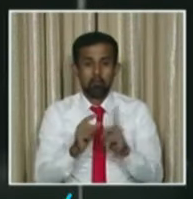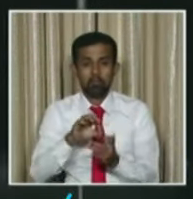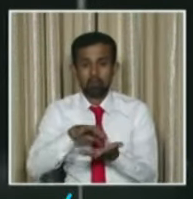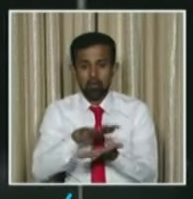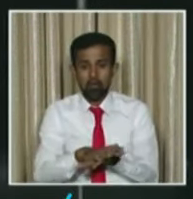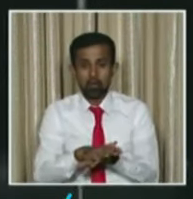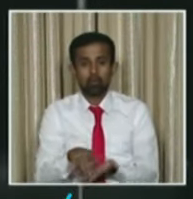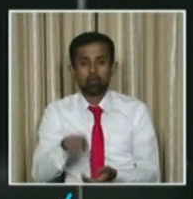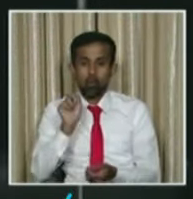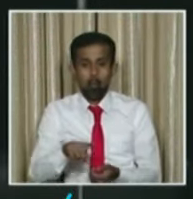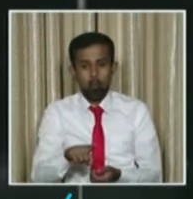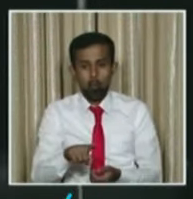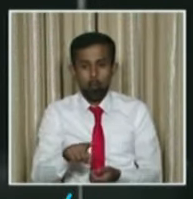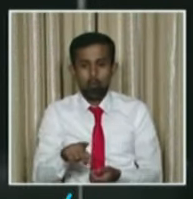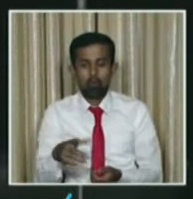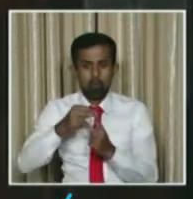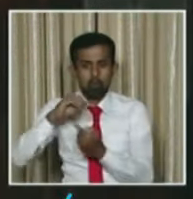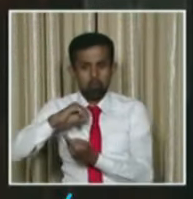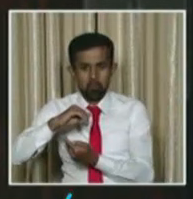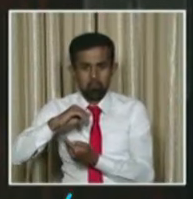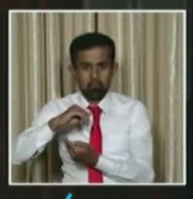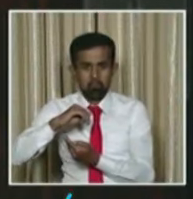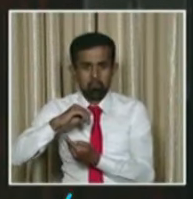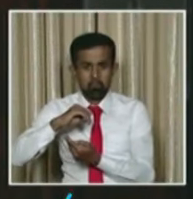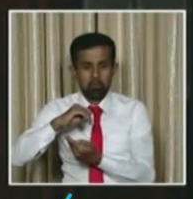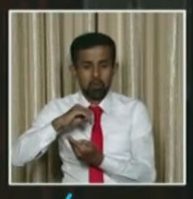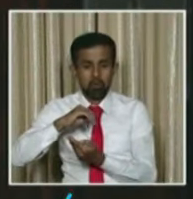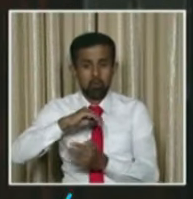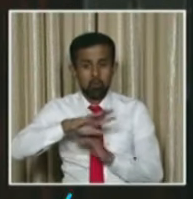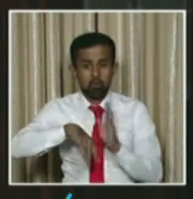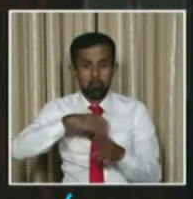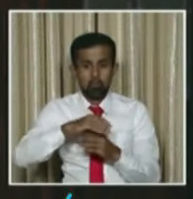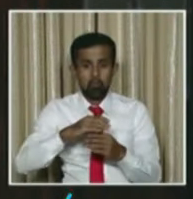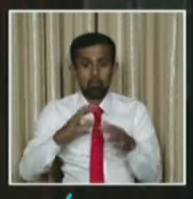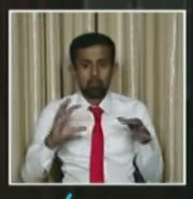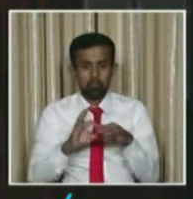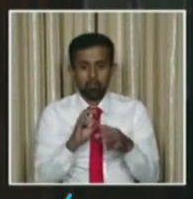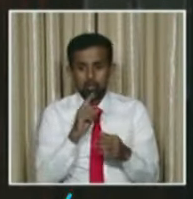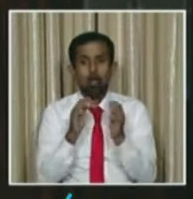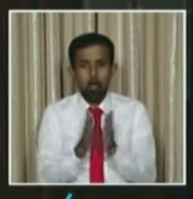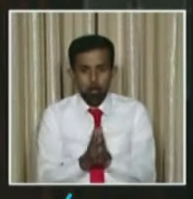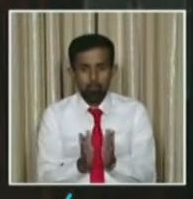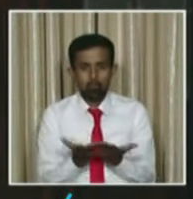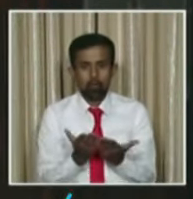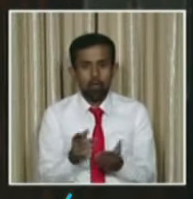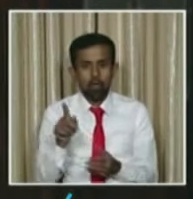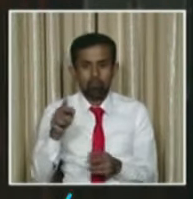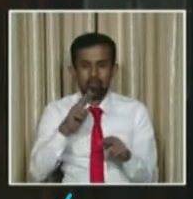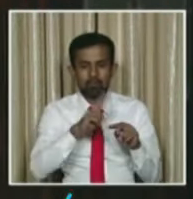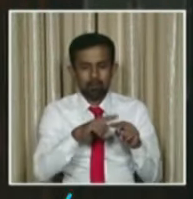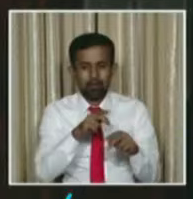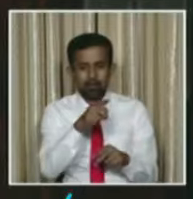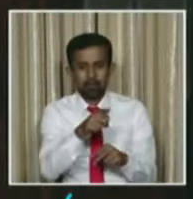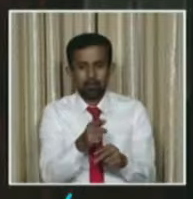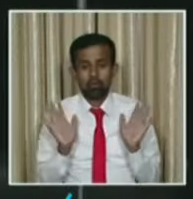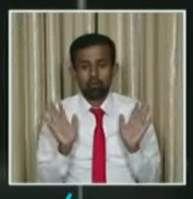Magin Anumathi Himiyata Bawa Prakasha Karami Public Private Partnership Eka Kiyala Daane Ewwa Okkoma Wenne Kawuru Hari Hitawate Kuta